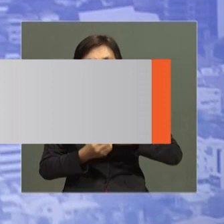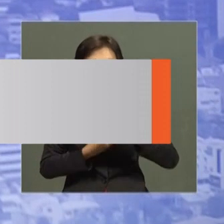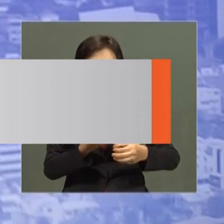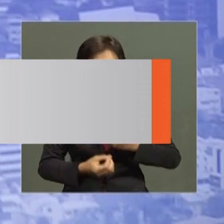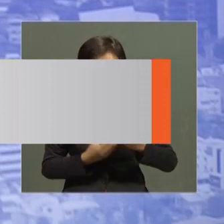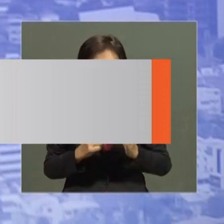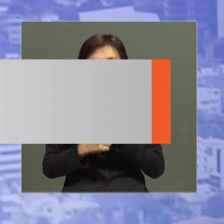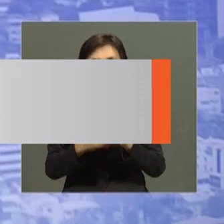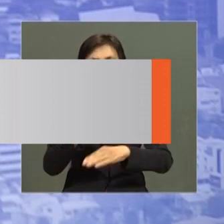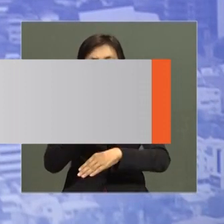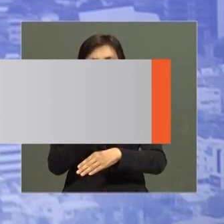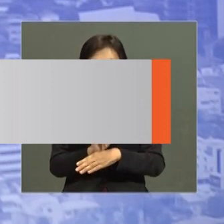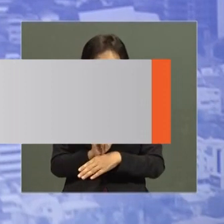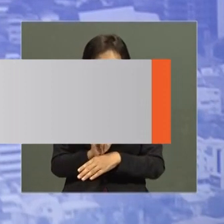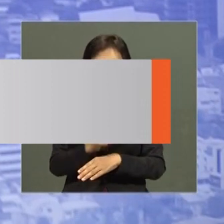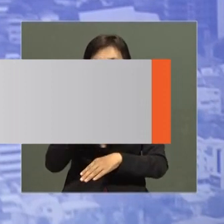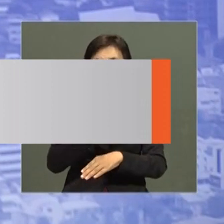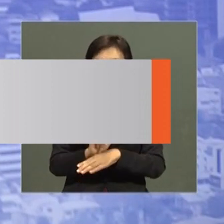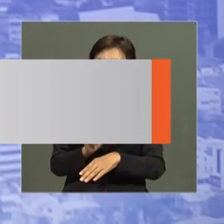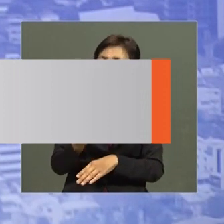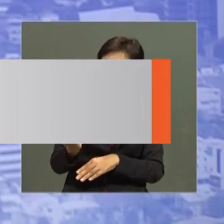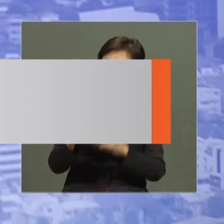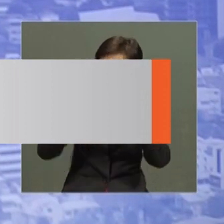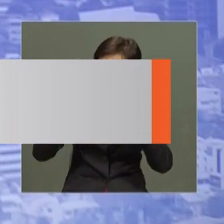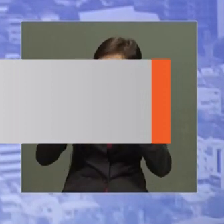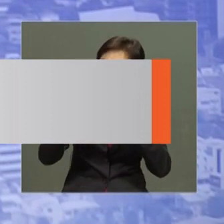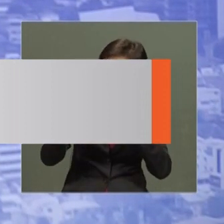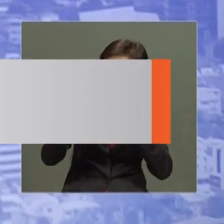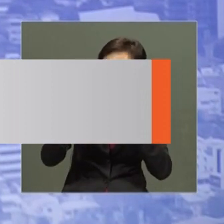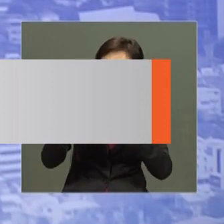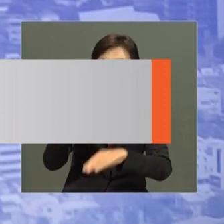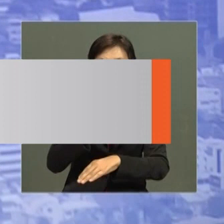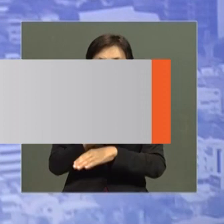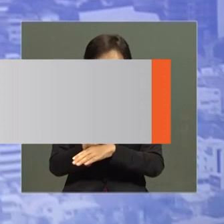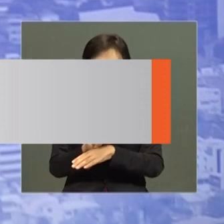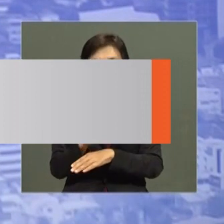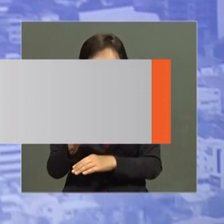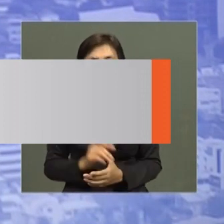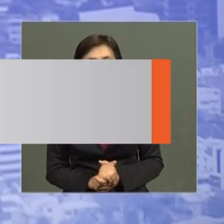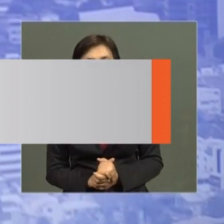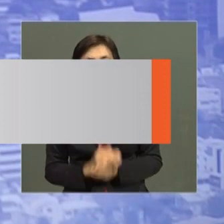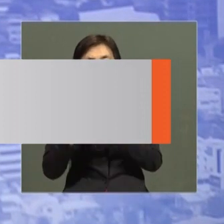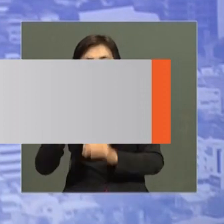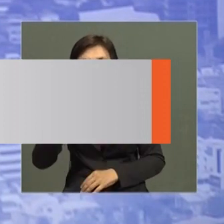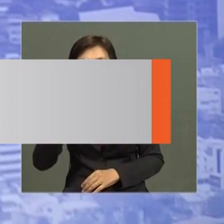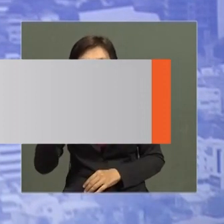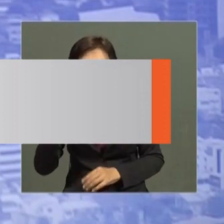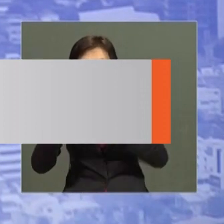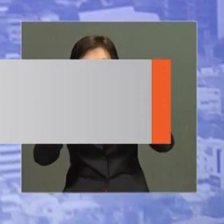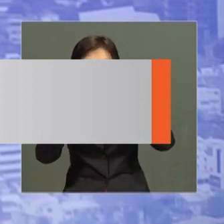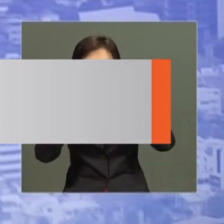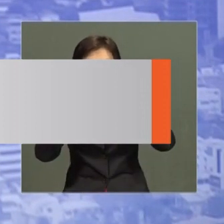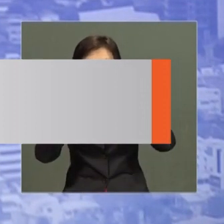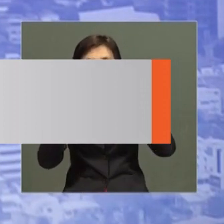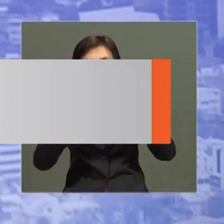ประชุมเช่นประธานนะคะมีการผ่อนผันการส่วนหน้ากากมีผู้อภิปรายจะไม่สวมหน้ากาก